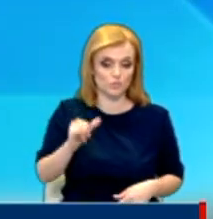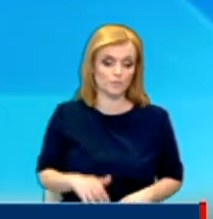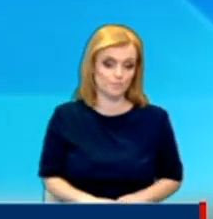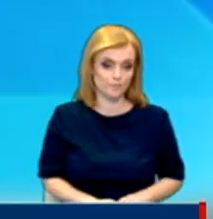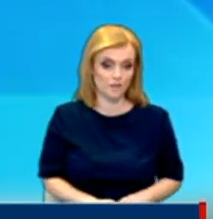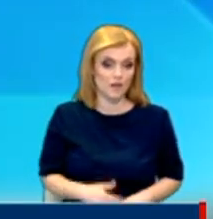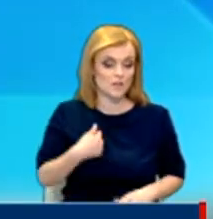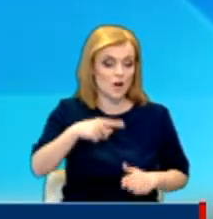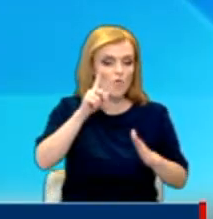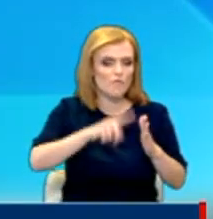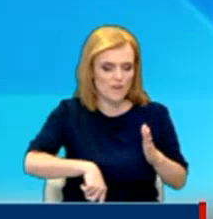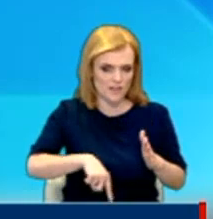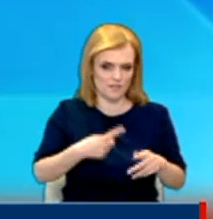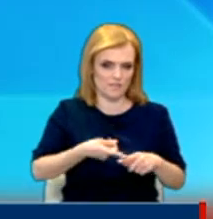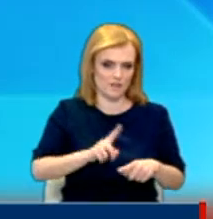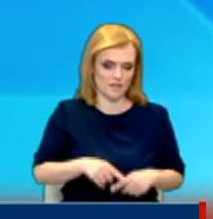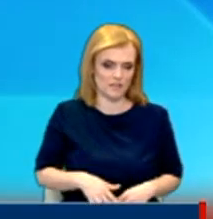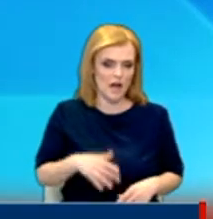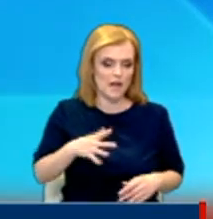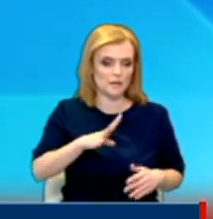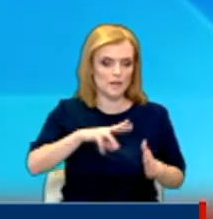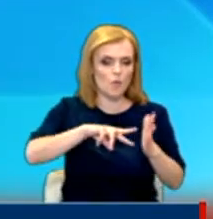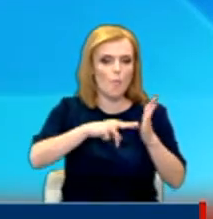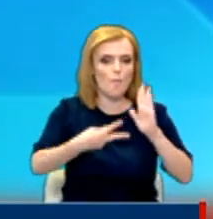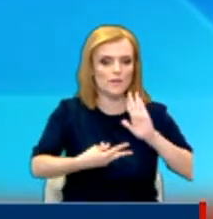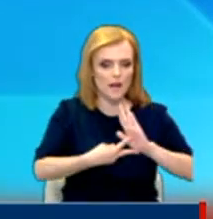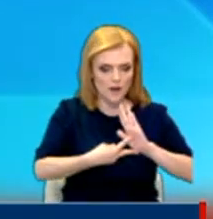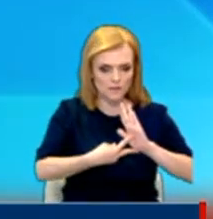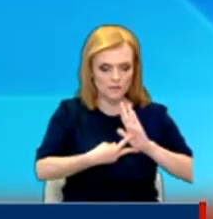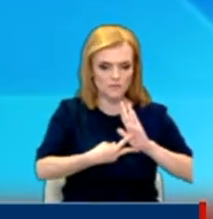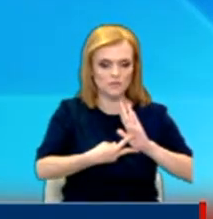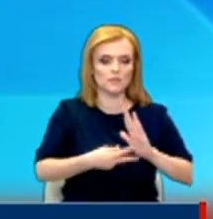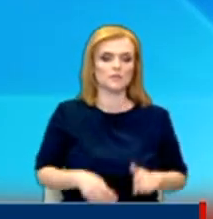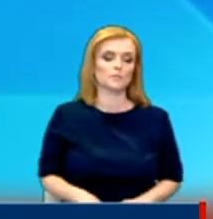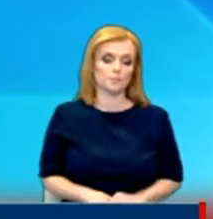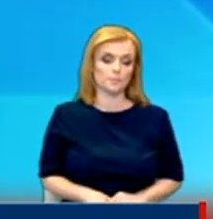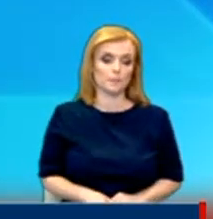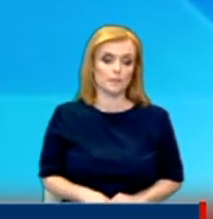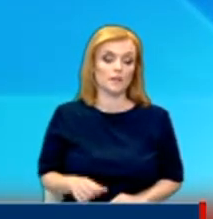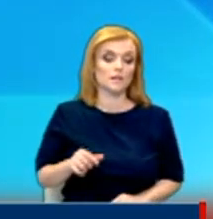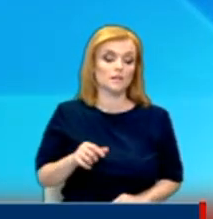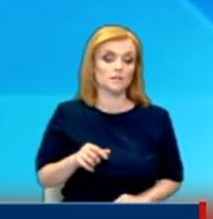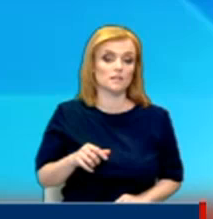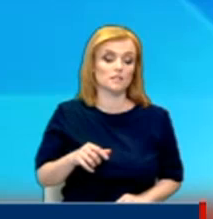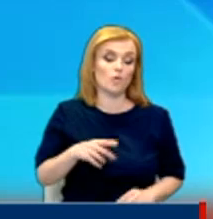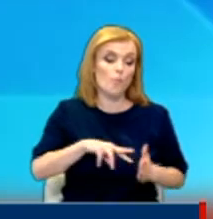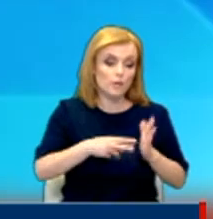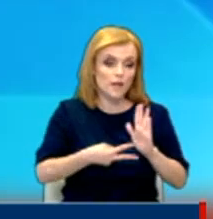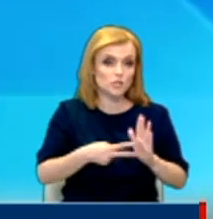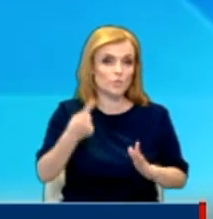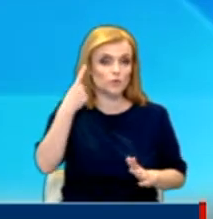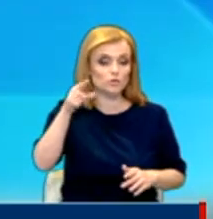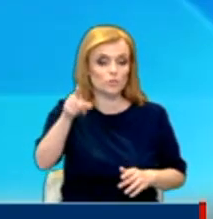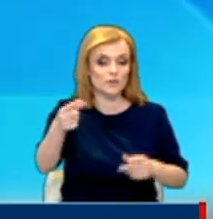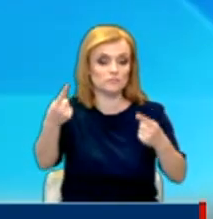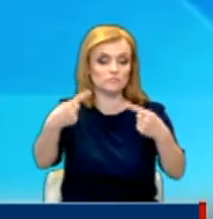eu sunt convins că acesta a fost un plan în vederea provocării acestei moțiuni de cezură și de căderea guvernului. Acum este